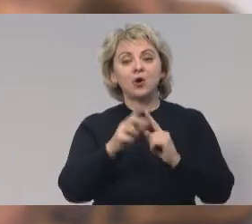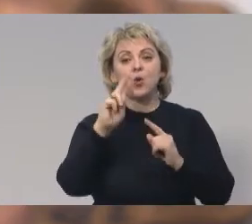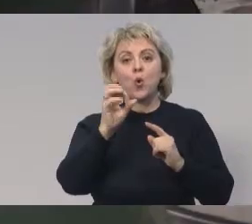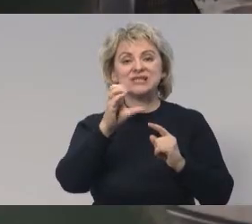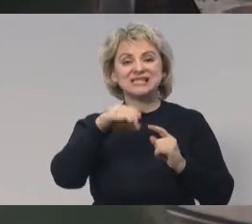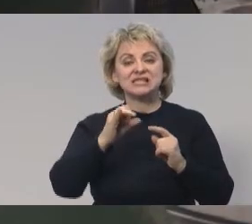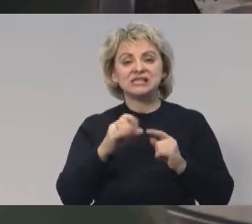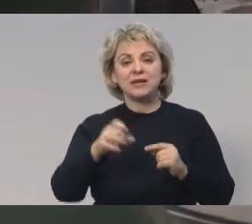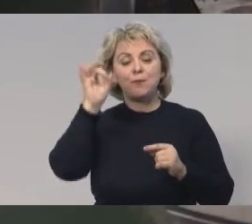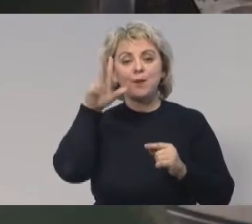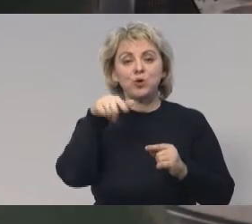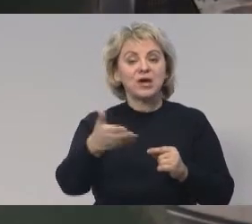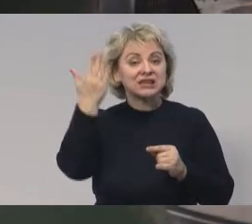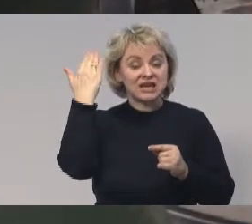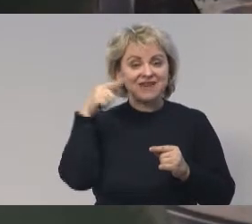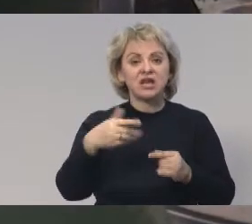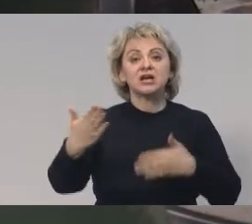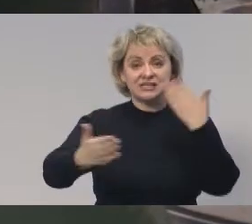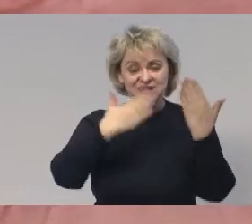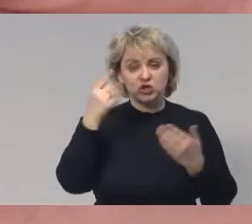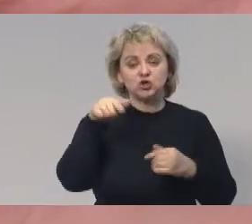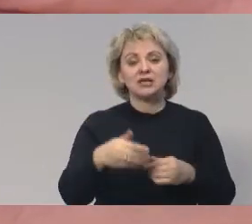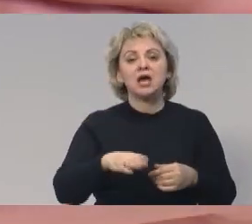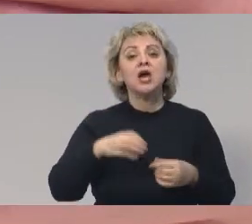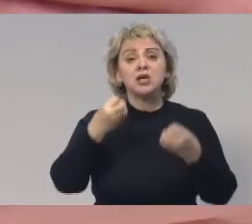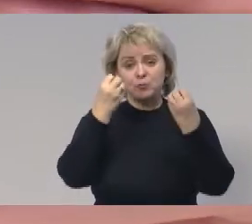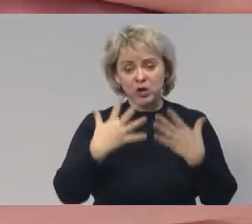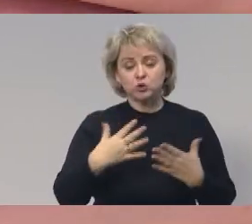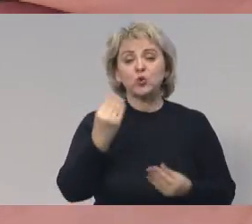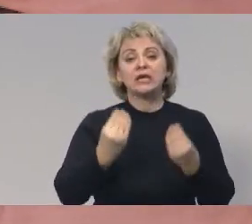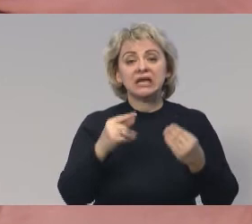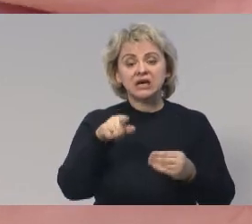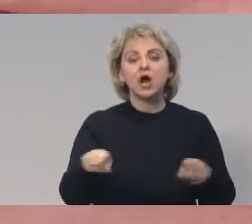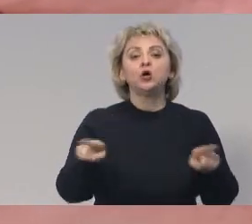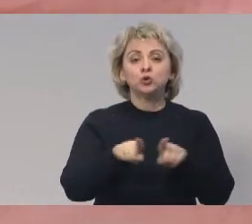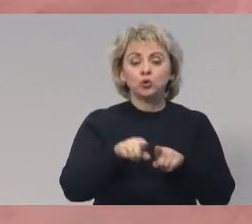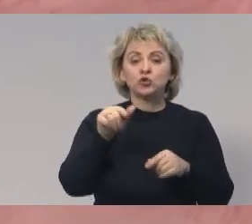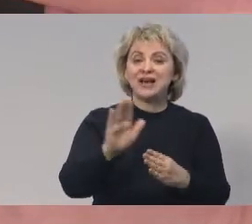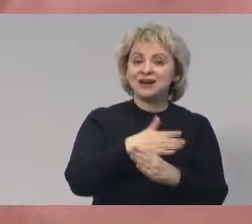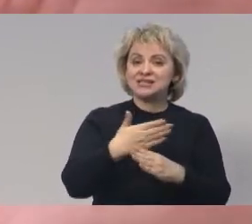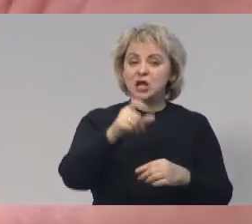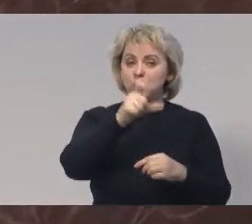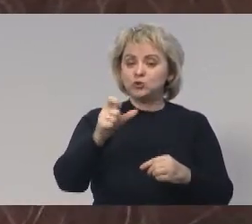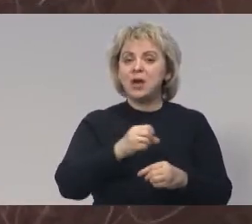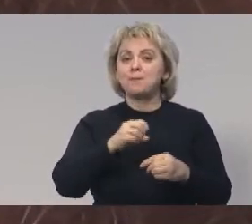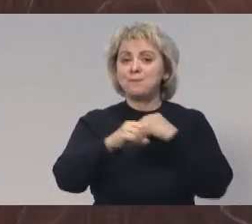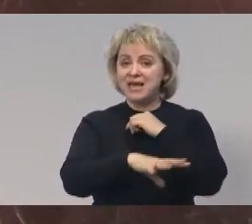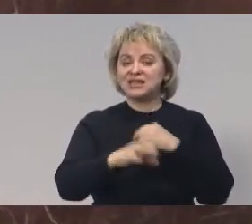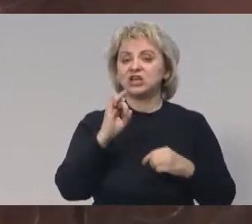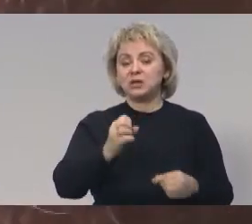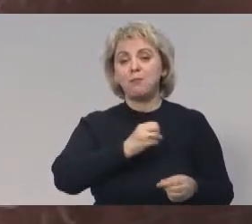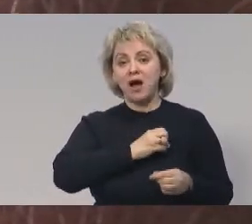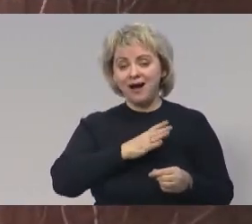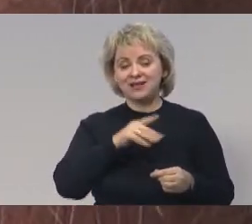в кости, популярное в древности развлечение. И довольно простое, но и оно, похоже, разделяло людей на бедных и